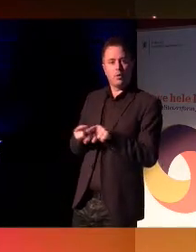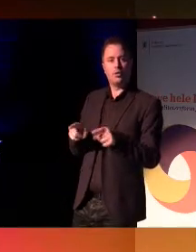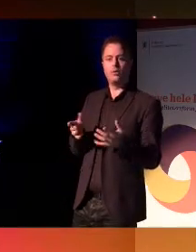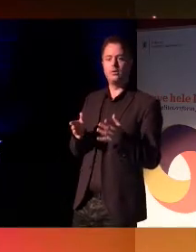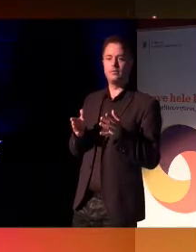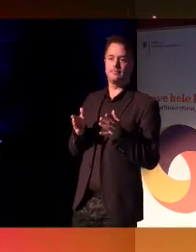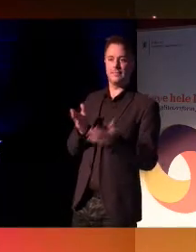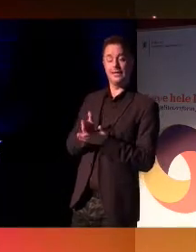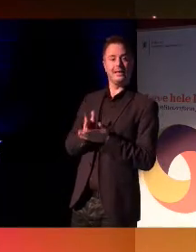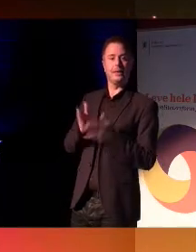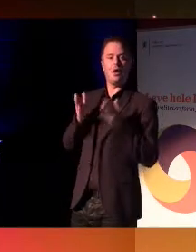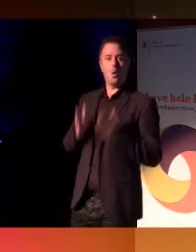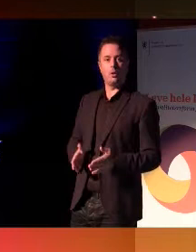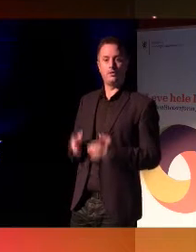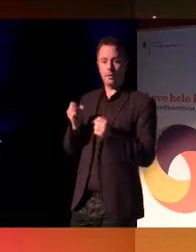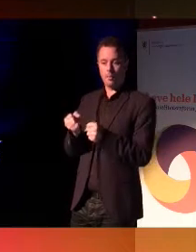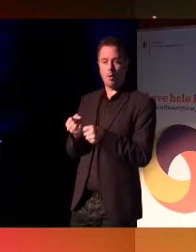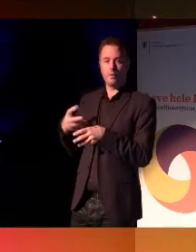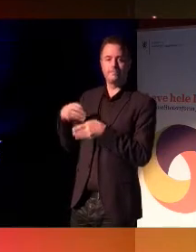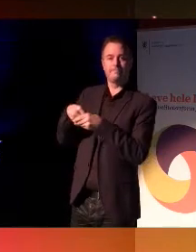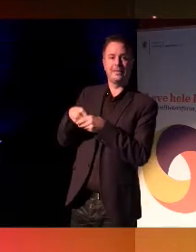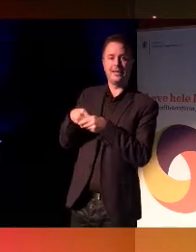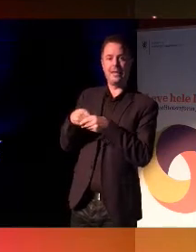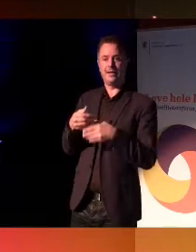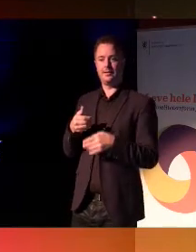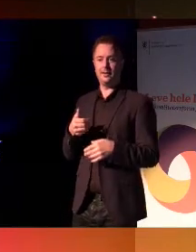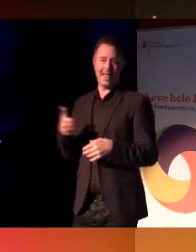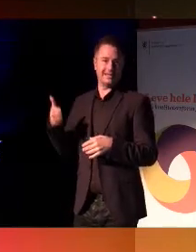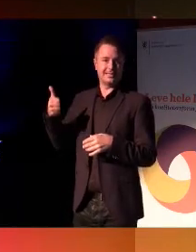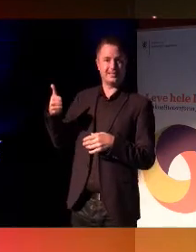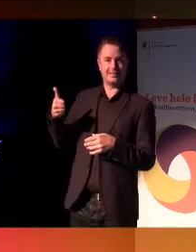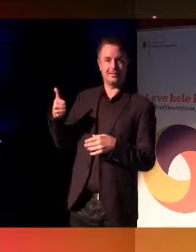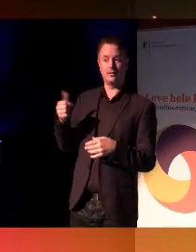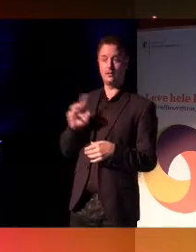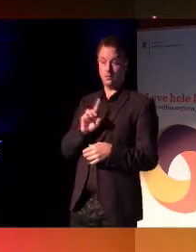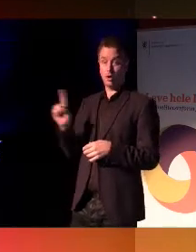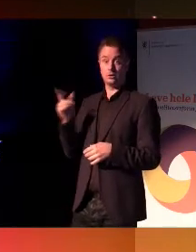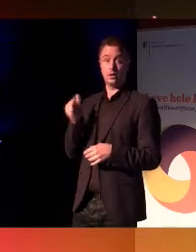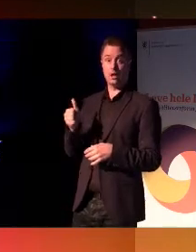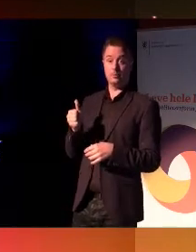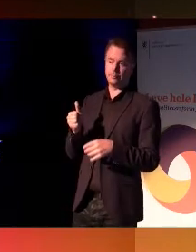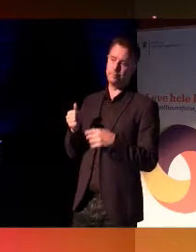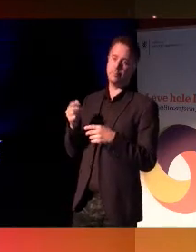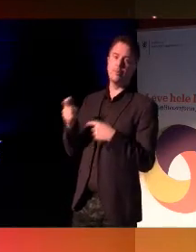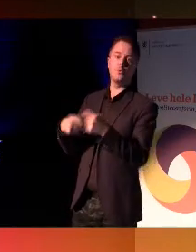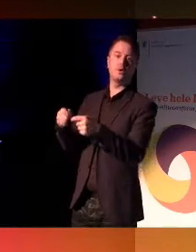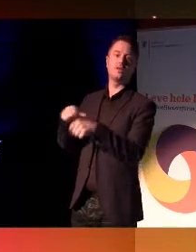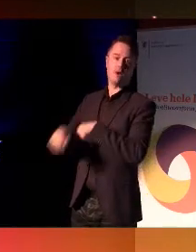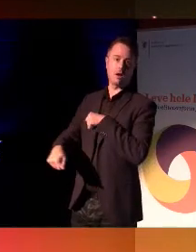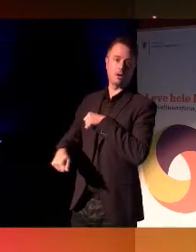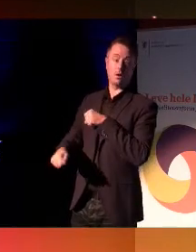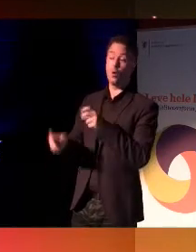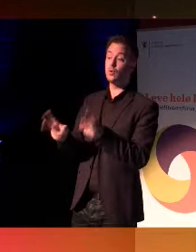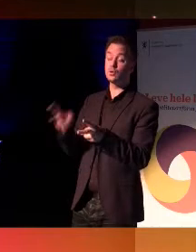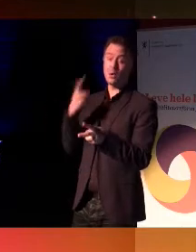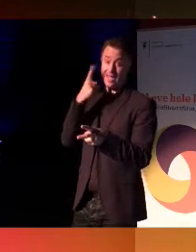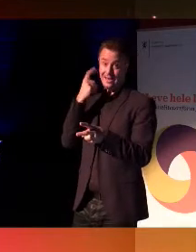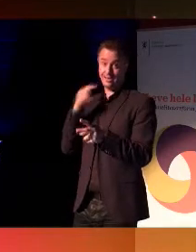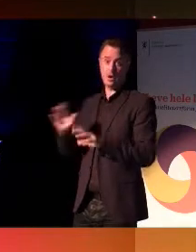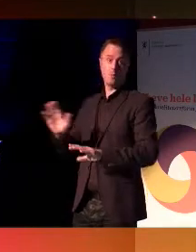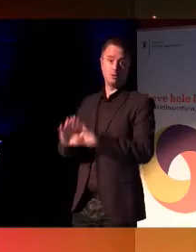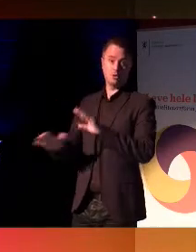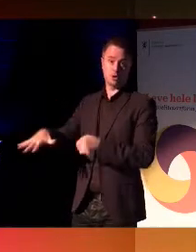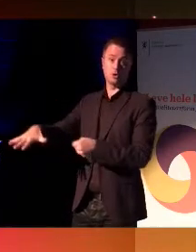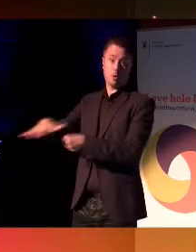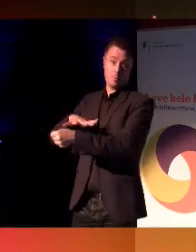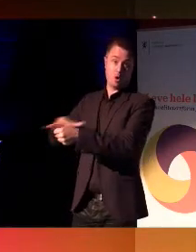inkluderes i en ledelsesmessig arbeid med bruken av tvang, også i eldreomsorgen. Dette et